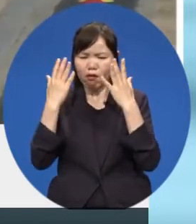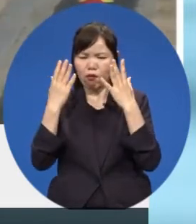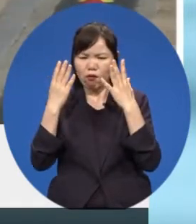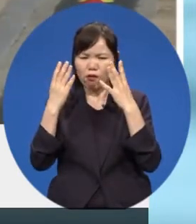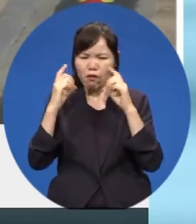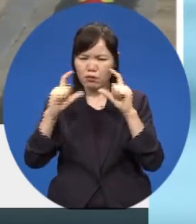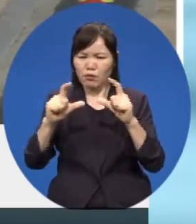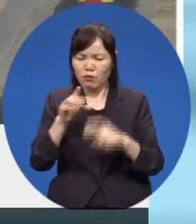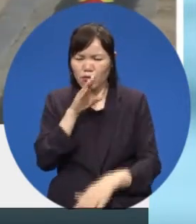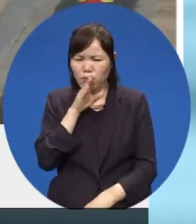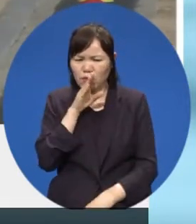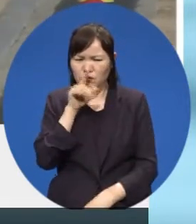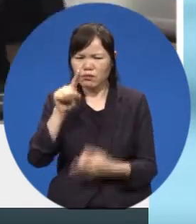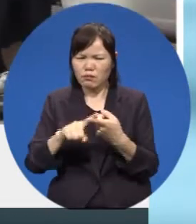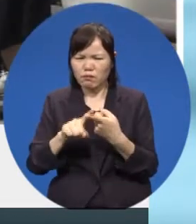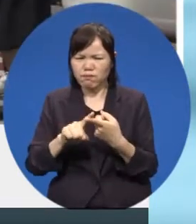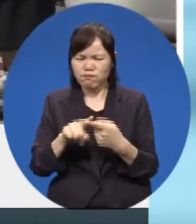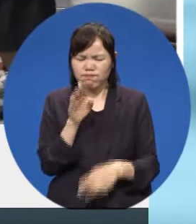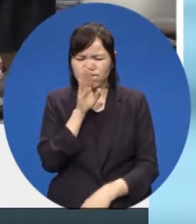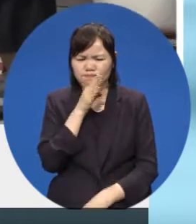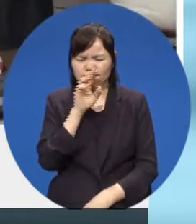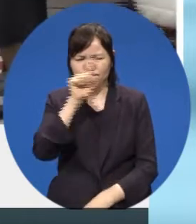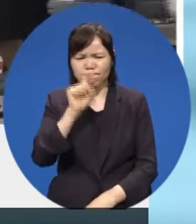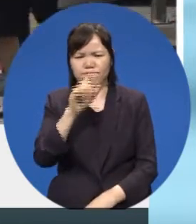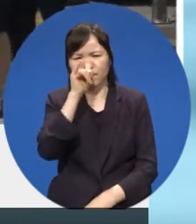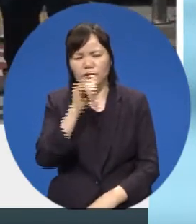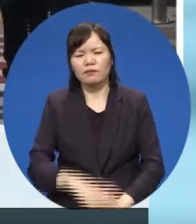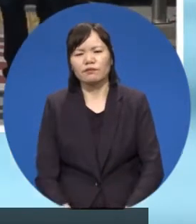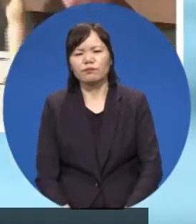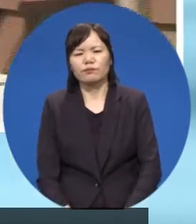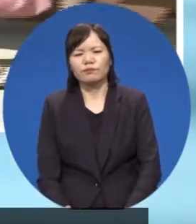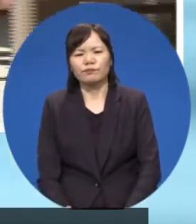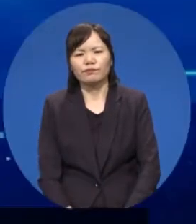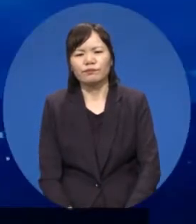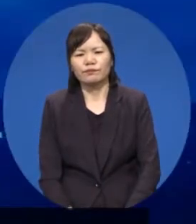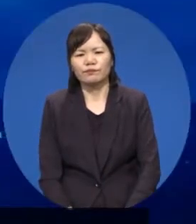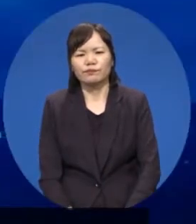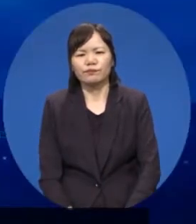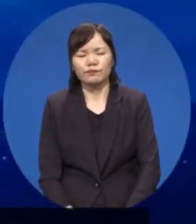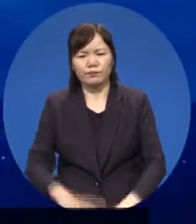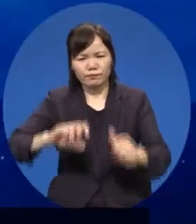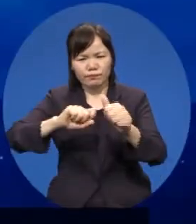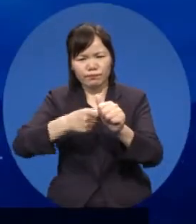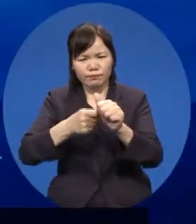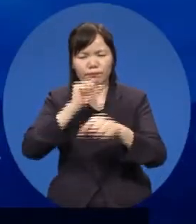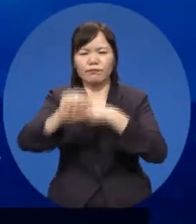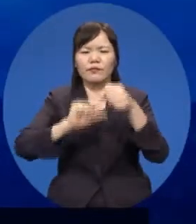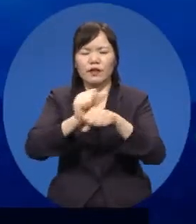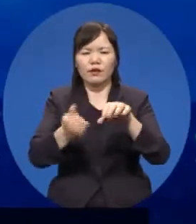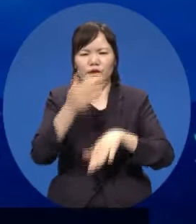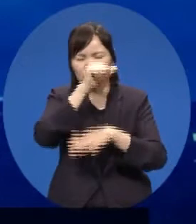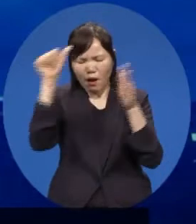과연 적정한가 에 대해서는 굉장히 많은 의문점이 드는 사건입니다 예 방금 그 형을 5년 이상